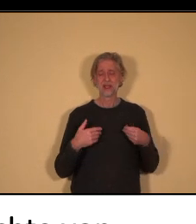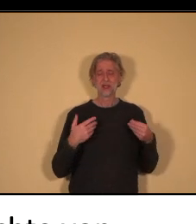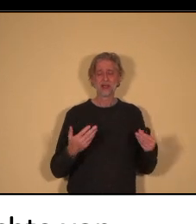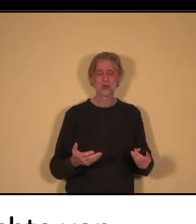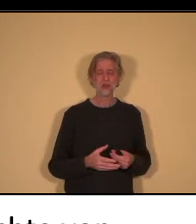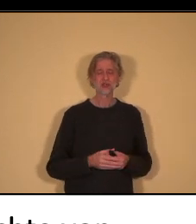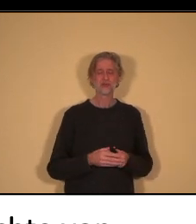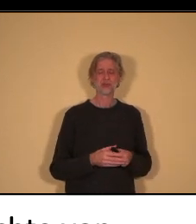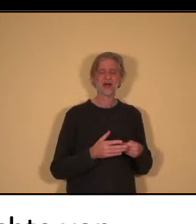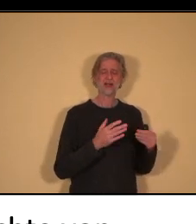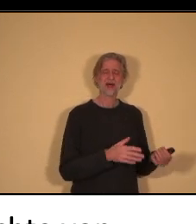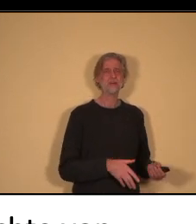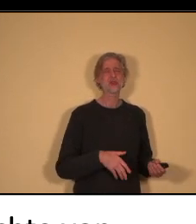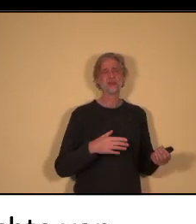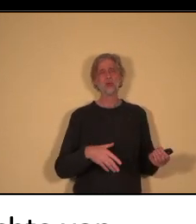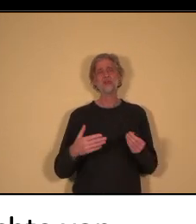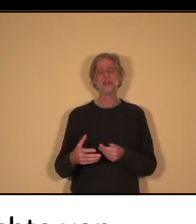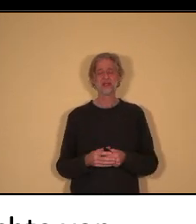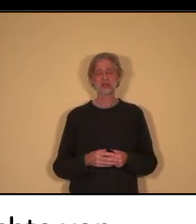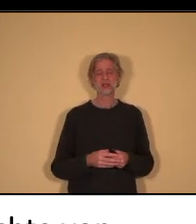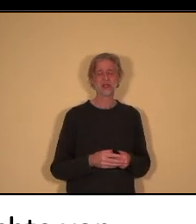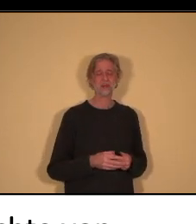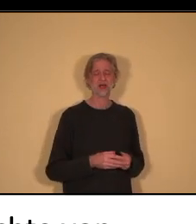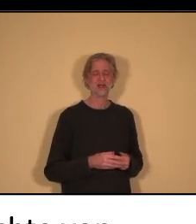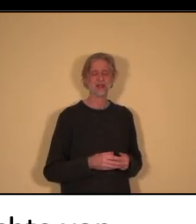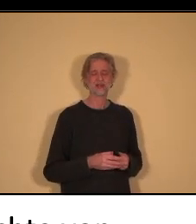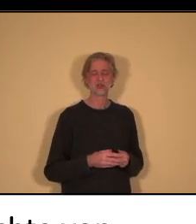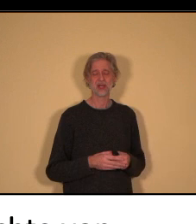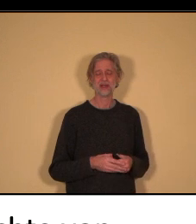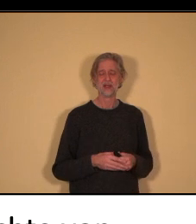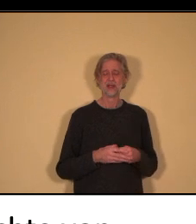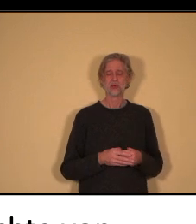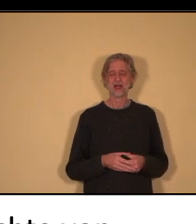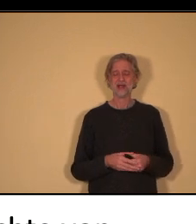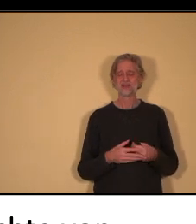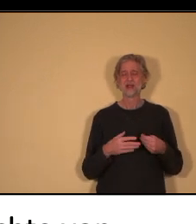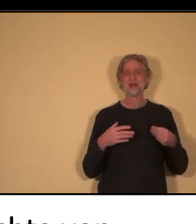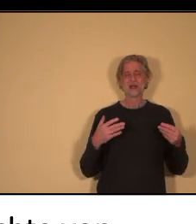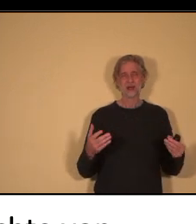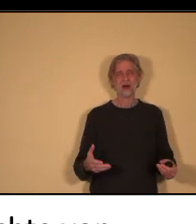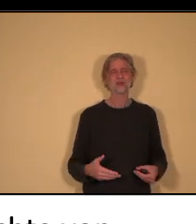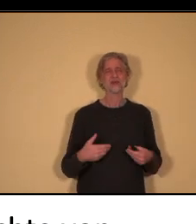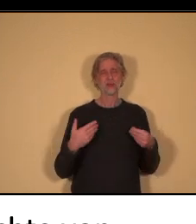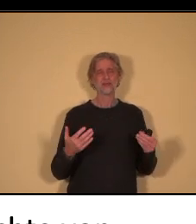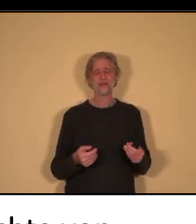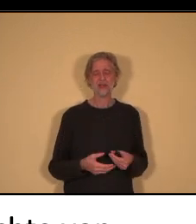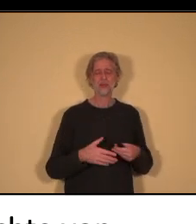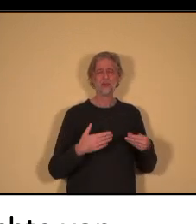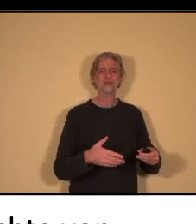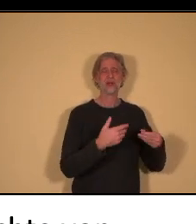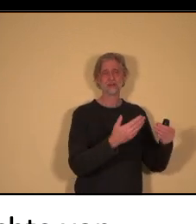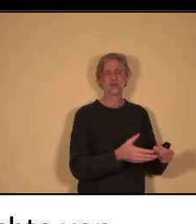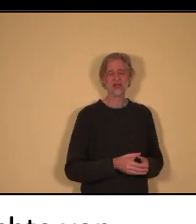ermöglicht, kohlenstoffneutral Treibstoffe und synthetische Chemikalien herzustellen und alles aus unter